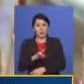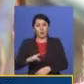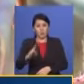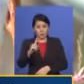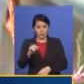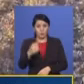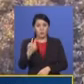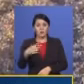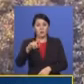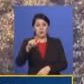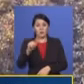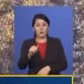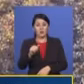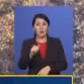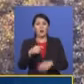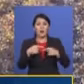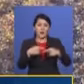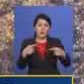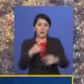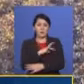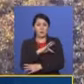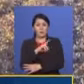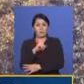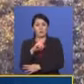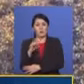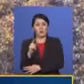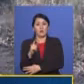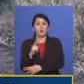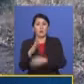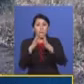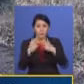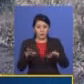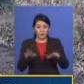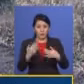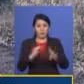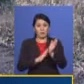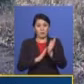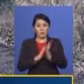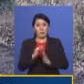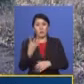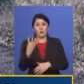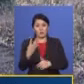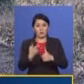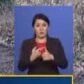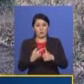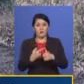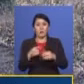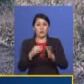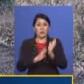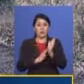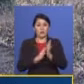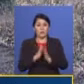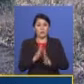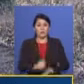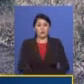120 гектарды құрайды. Онда қайын, қарағай, алма ағашы, татар үйеңкісі мен шырша сияқты ағаштарының 40-тан астам түрі өсіріледі. Биыл